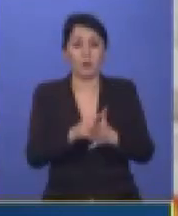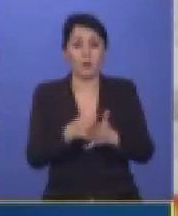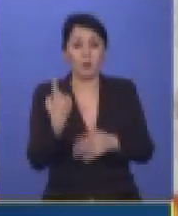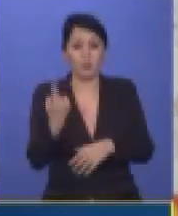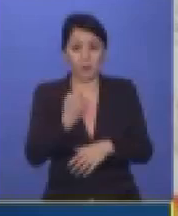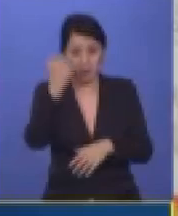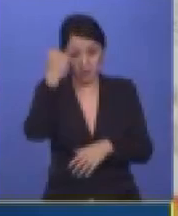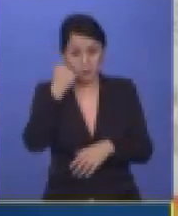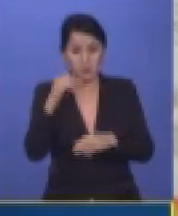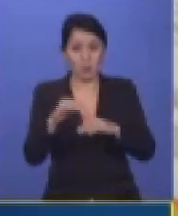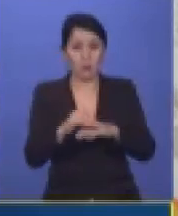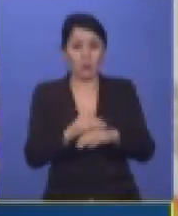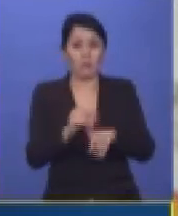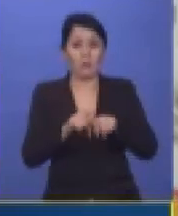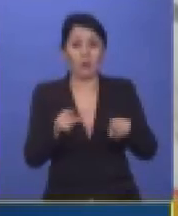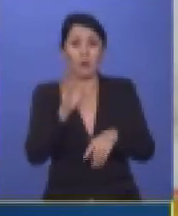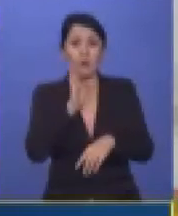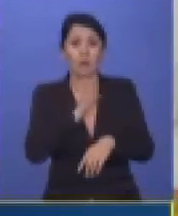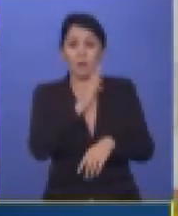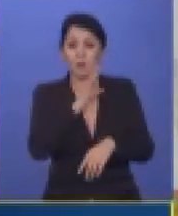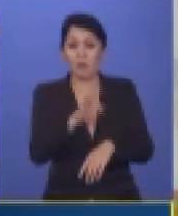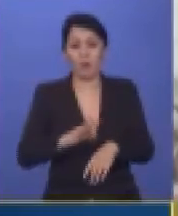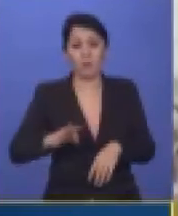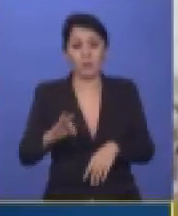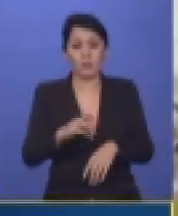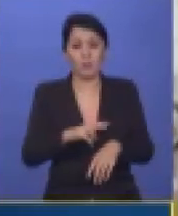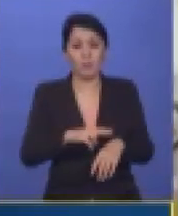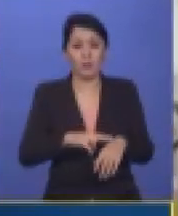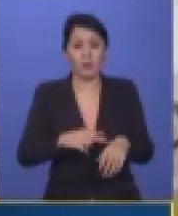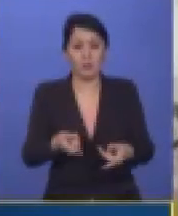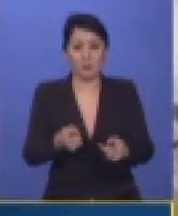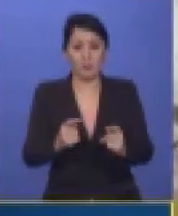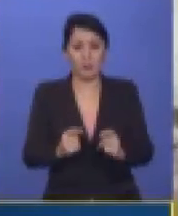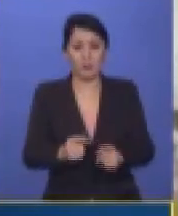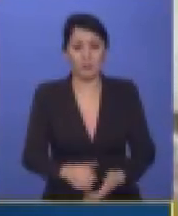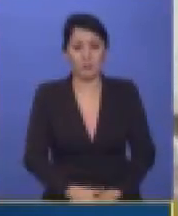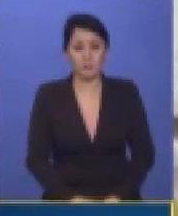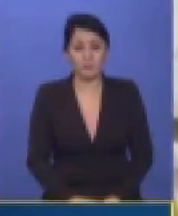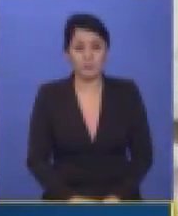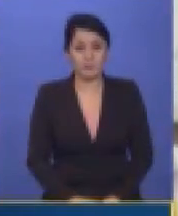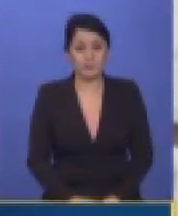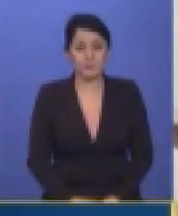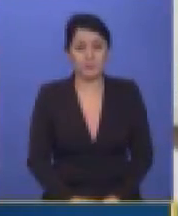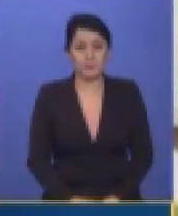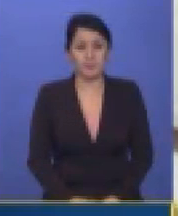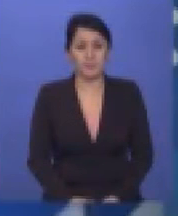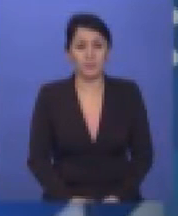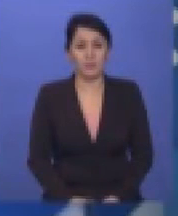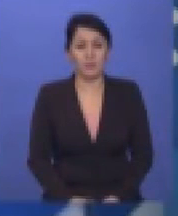из старых добрых традиций женсовета областной полиции. Наталья Итова при содействии пресс-службы департамента